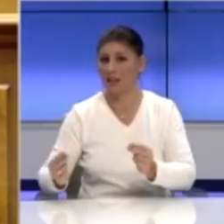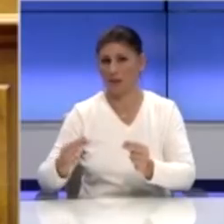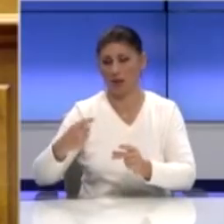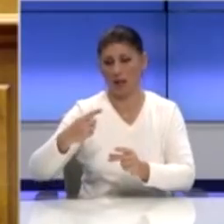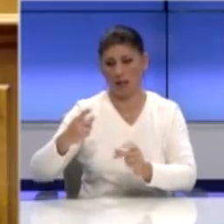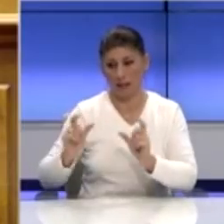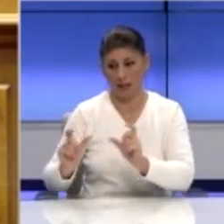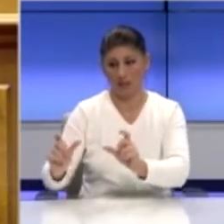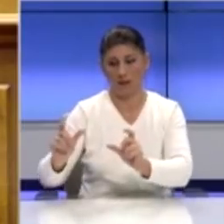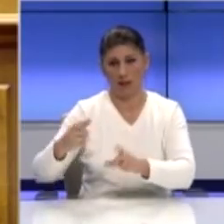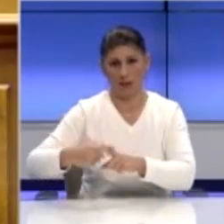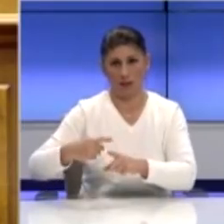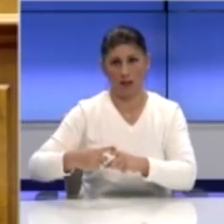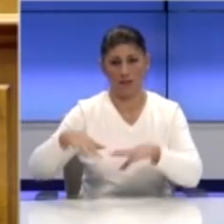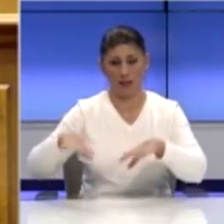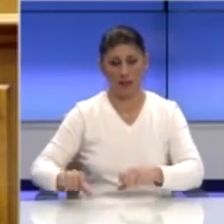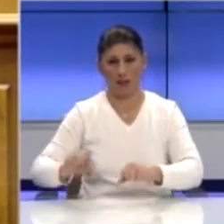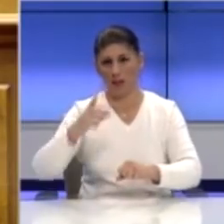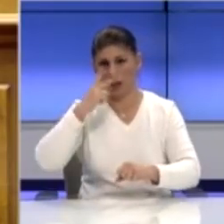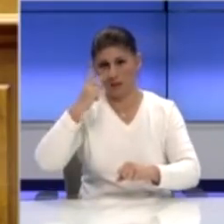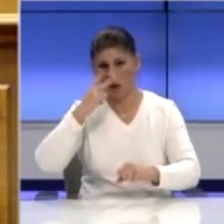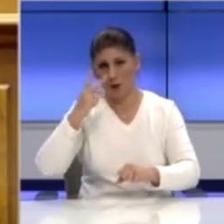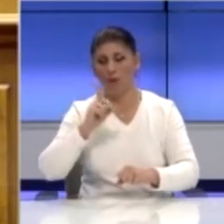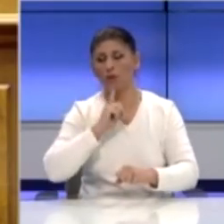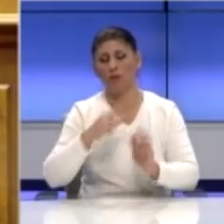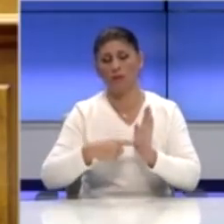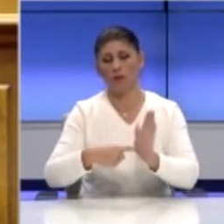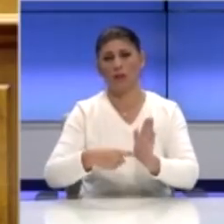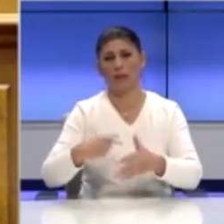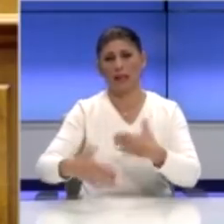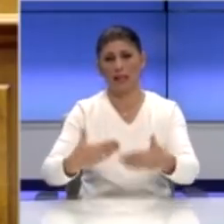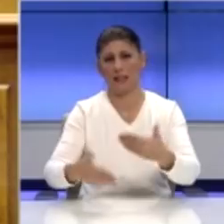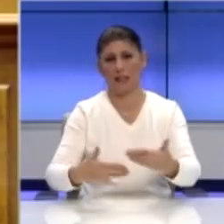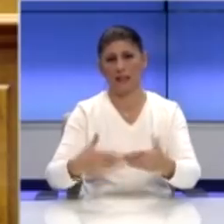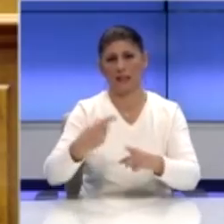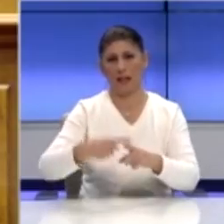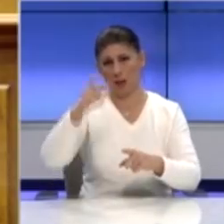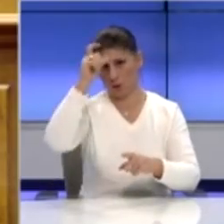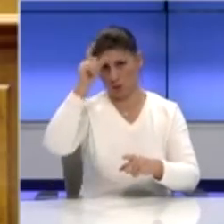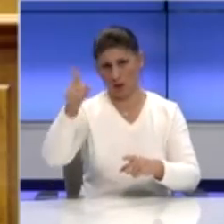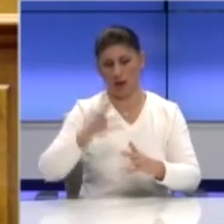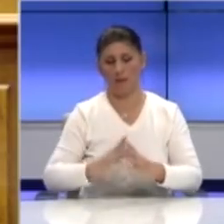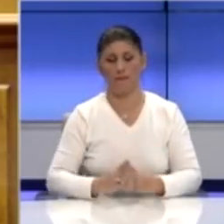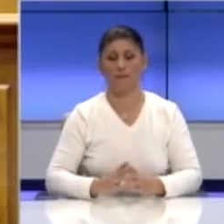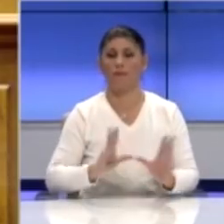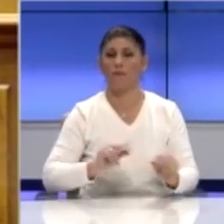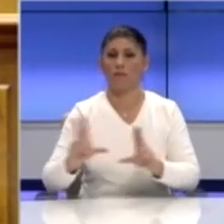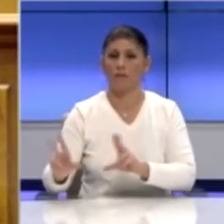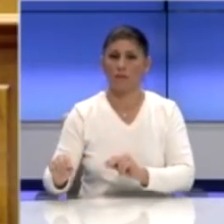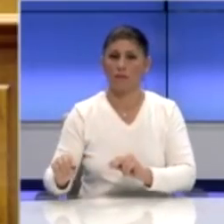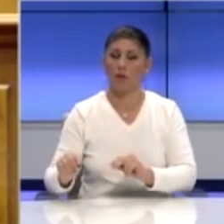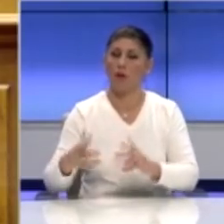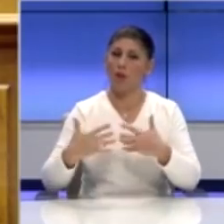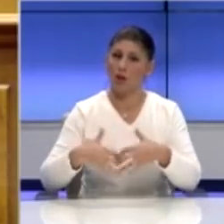για την ασφάλεια του λαού μας, για κυριαρχικά δικαιώματα όπως δείχνουν και οι εξελίξεις στα ελληνοτουρκικά. Το ίδιο ακριβώς συμβαίνει και με